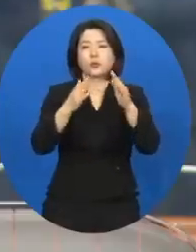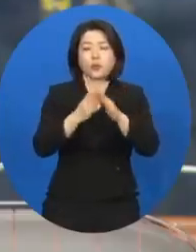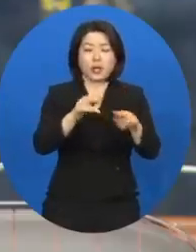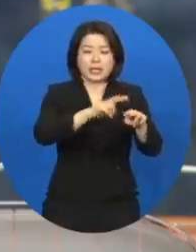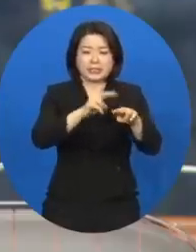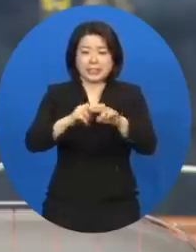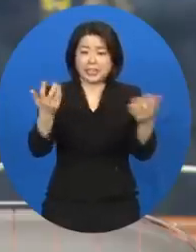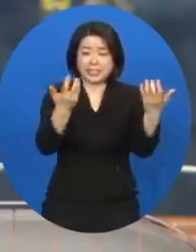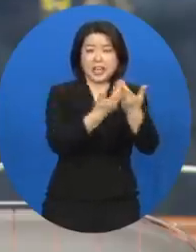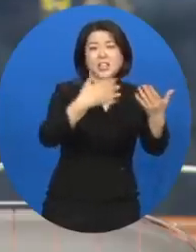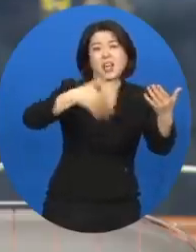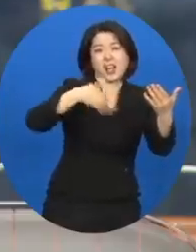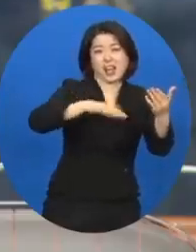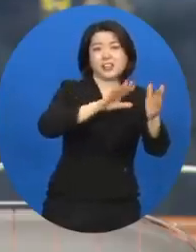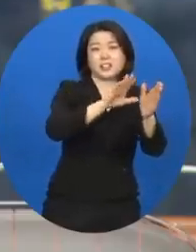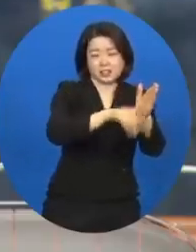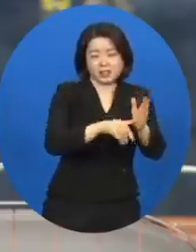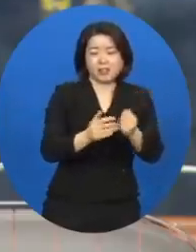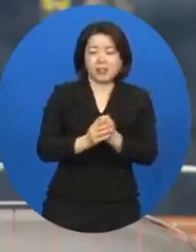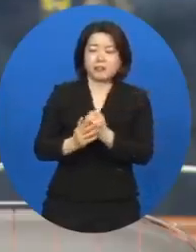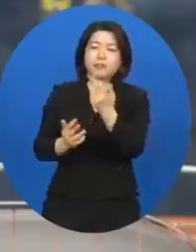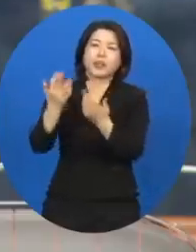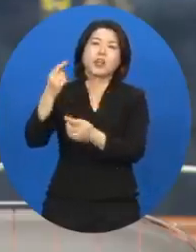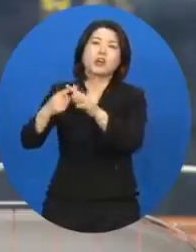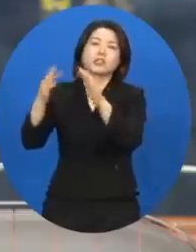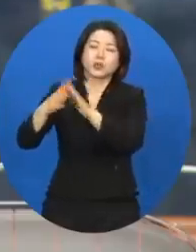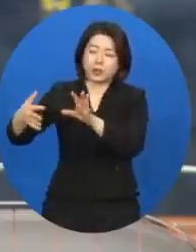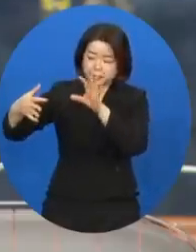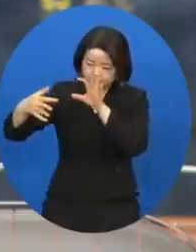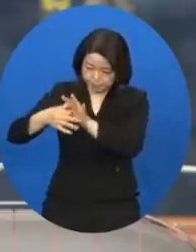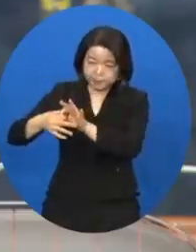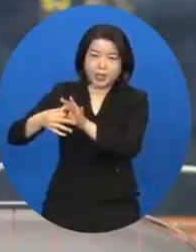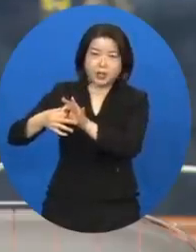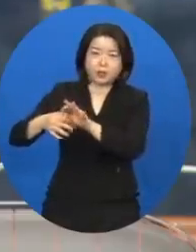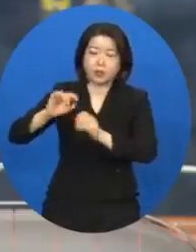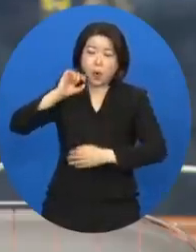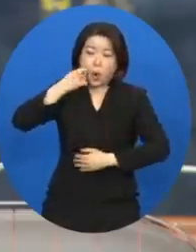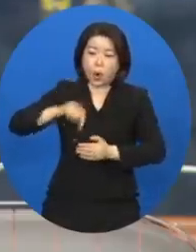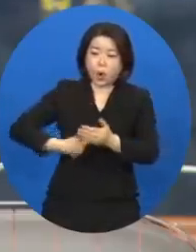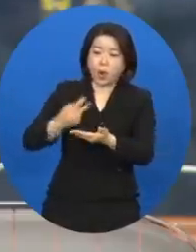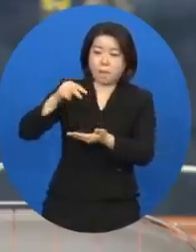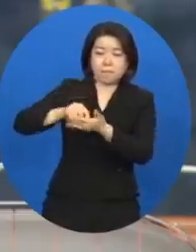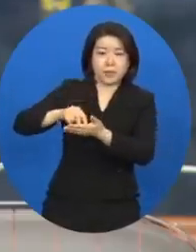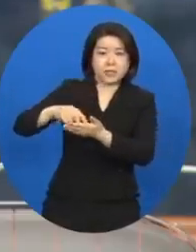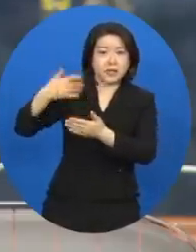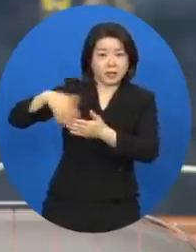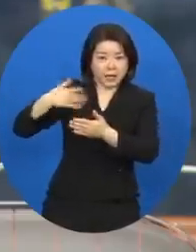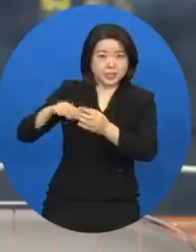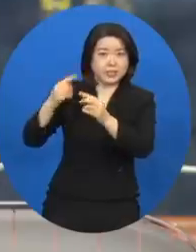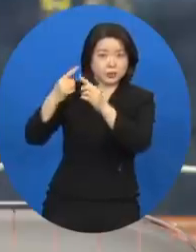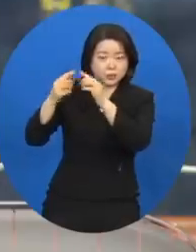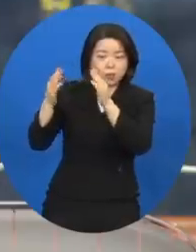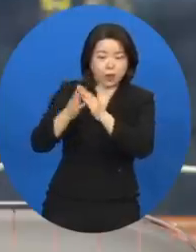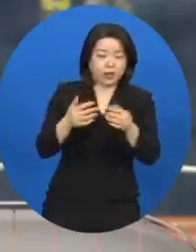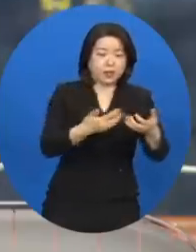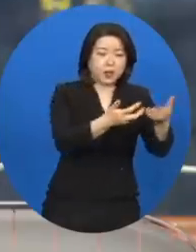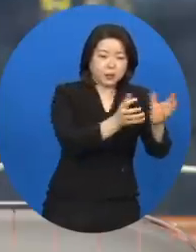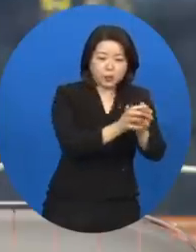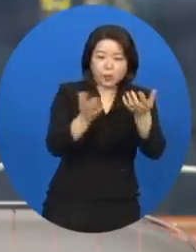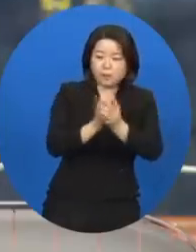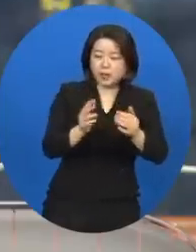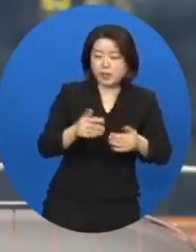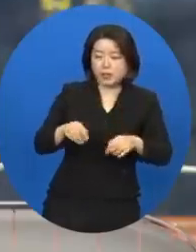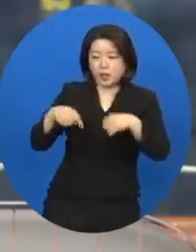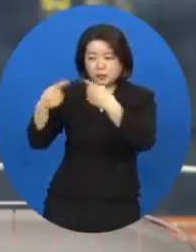않았을 때부터 형제교회라고 관계를 맺고 어려운 미자리 교회 속회별로 돌아가서 그 교회